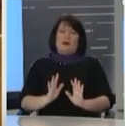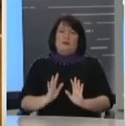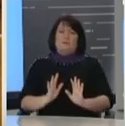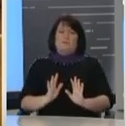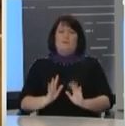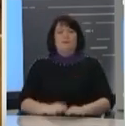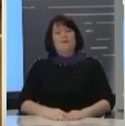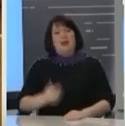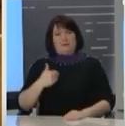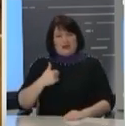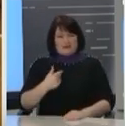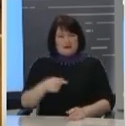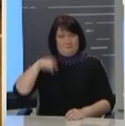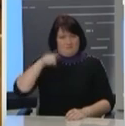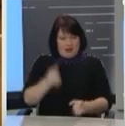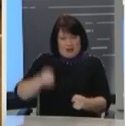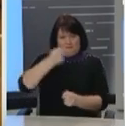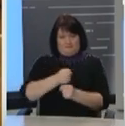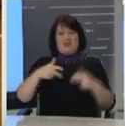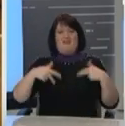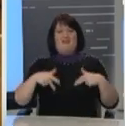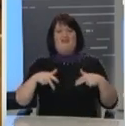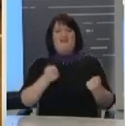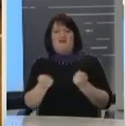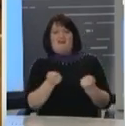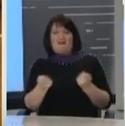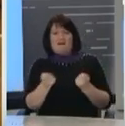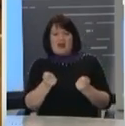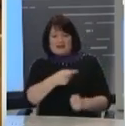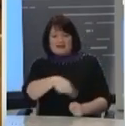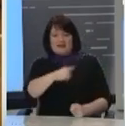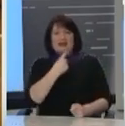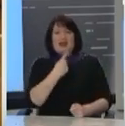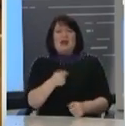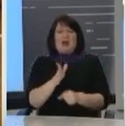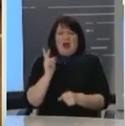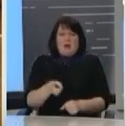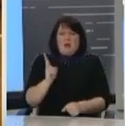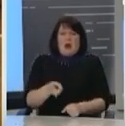Από τη μέρα που αναλάβαμε τη διακυβέρνηση έχουν μονίμως ανοιχτό το κουτί της Πανδώρας.